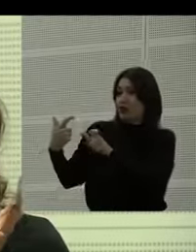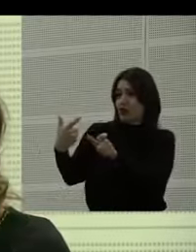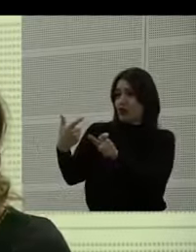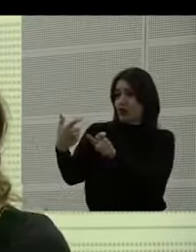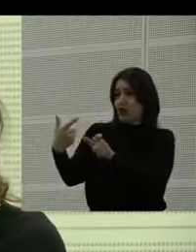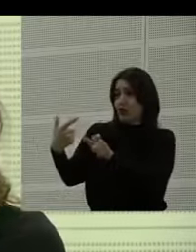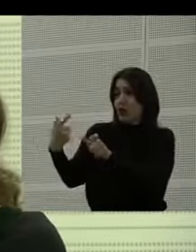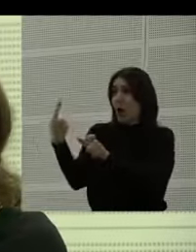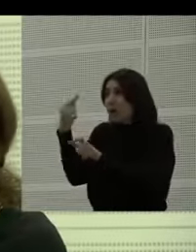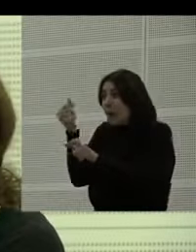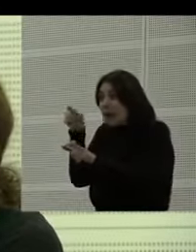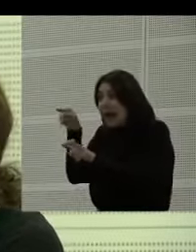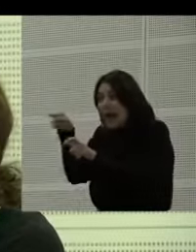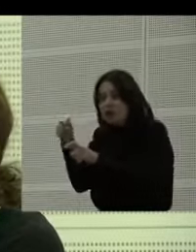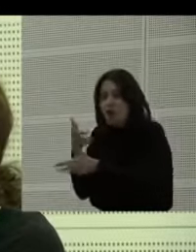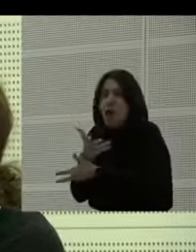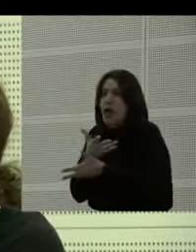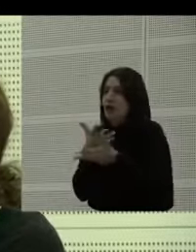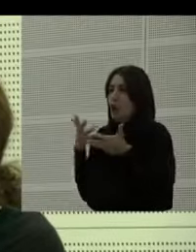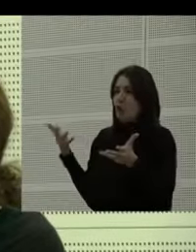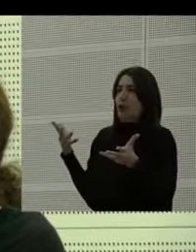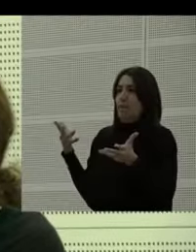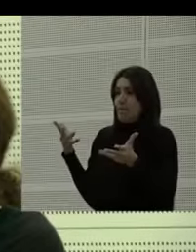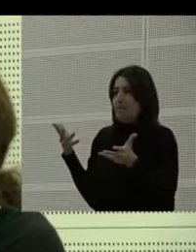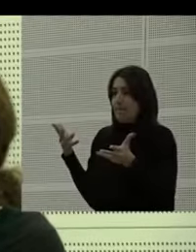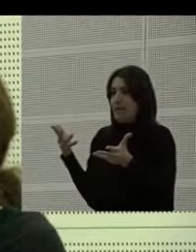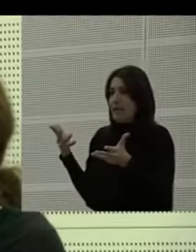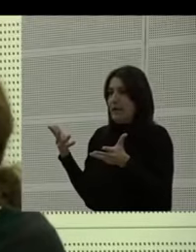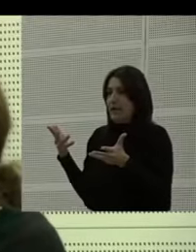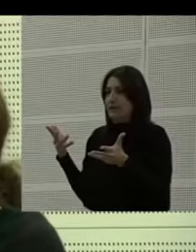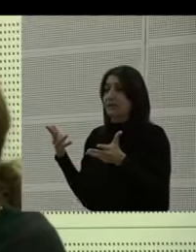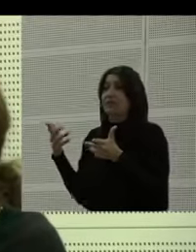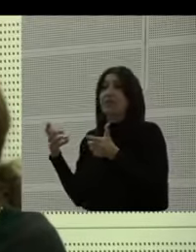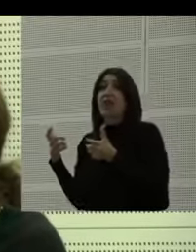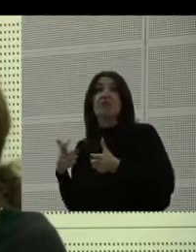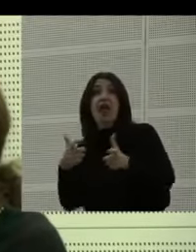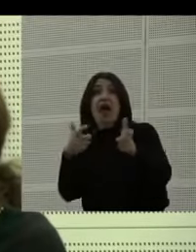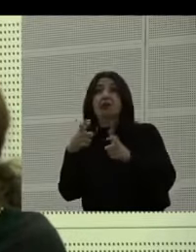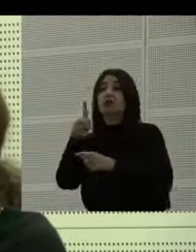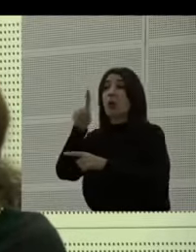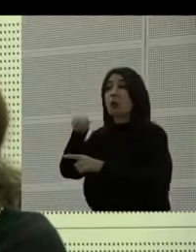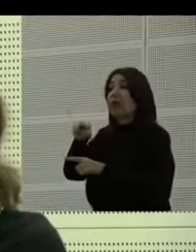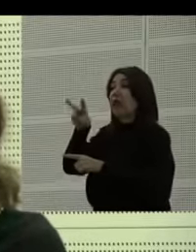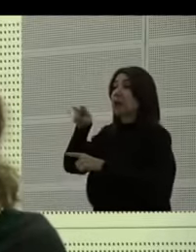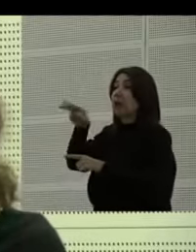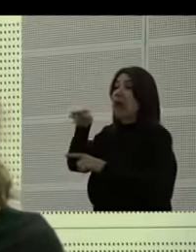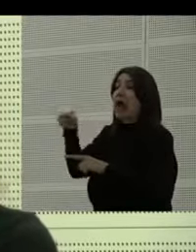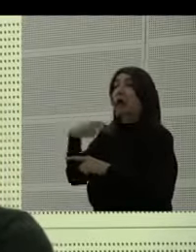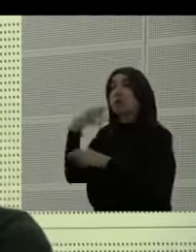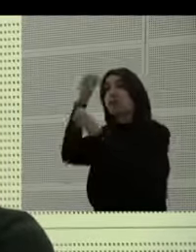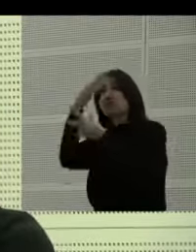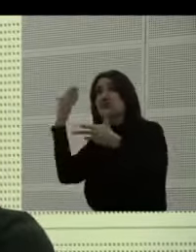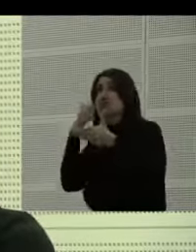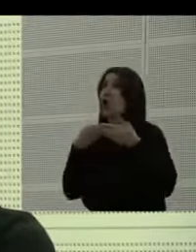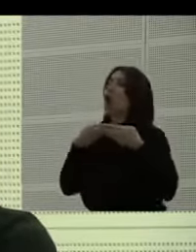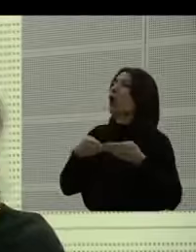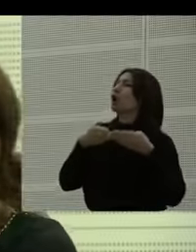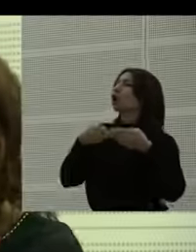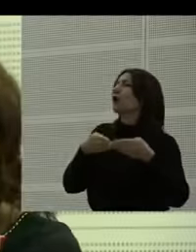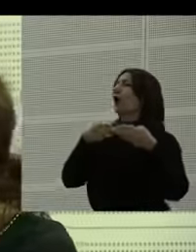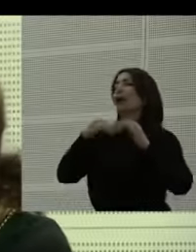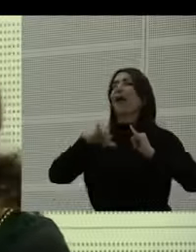enorme. Se qualcuno mi dice fai un viaggio 1.500 euro, 2.000 euro, io immagino una crociera,